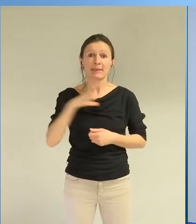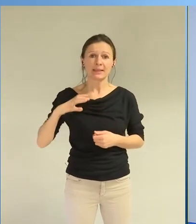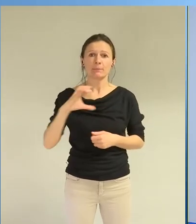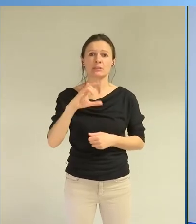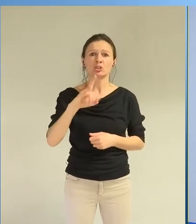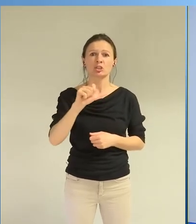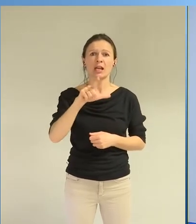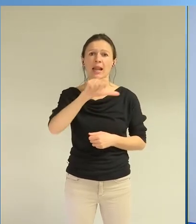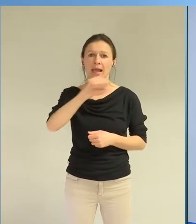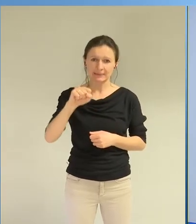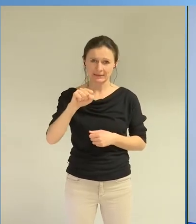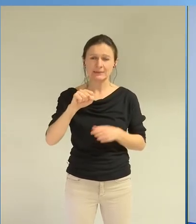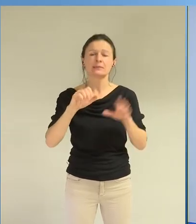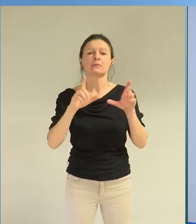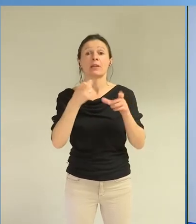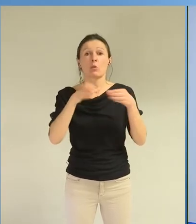nerfs